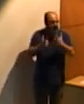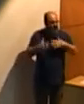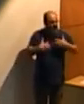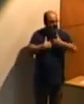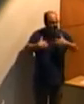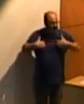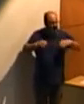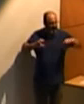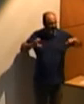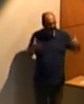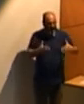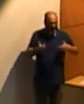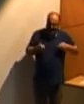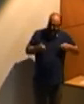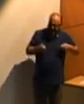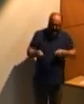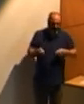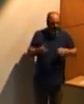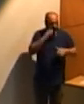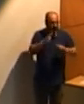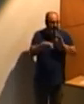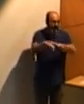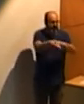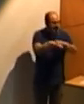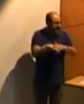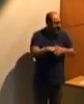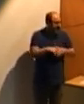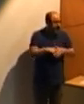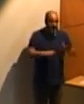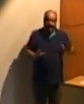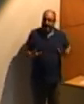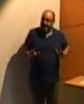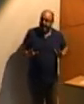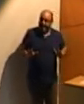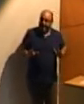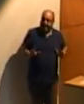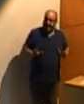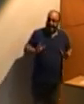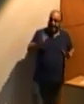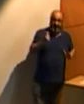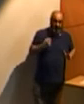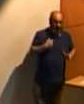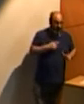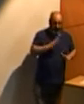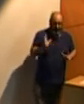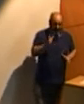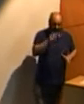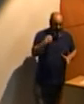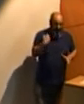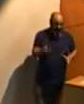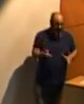scientifiques qui pouvait réellement peser afin d'alerter quand je les ignore l'âge est absolument pas compétent je sais pas ça non